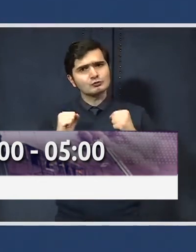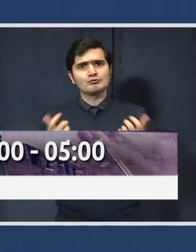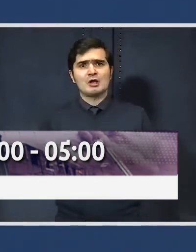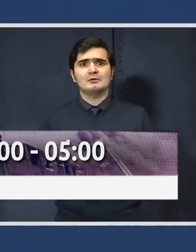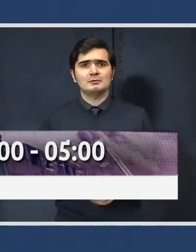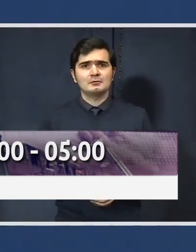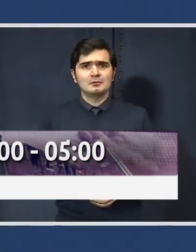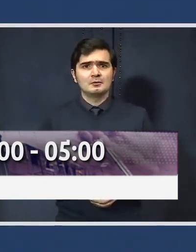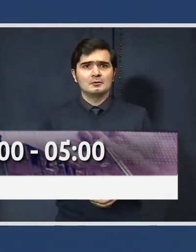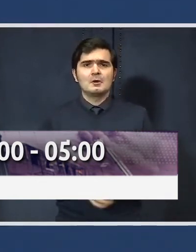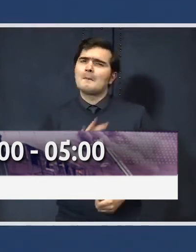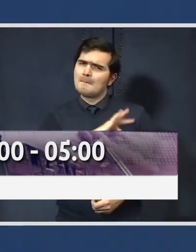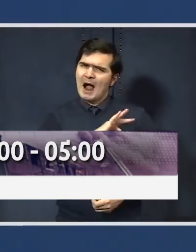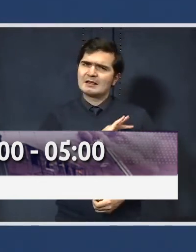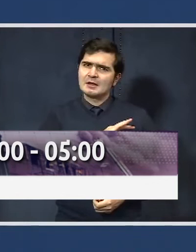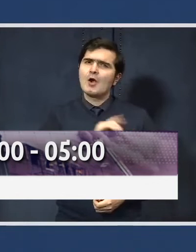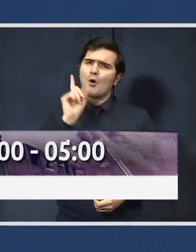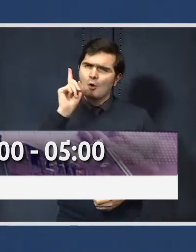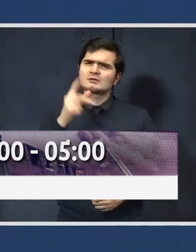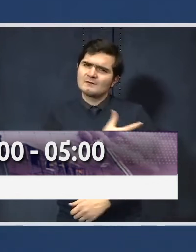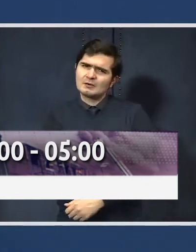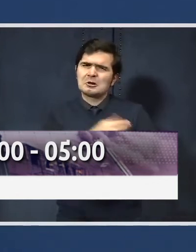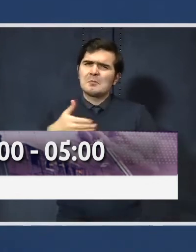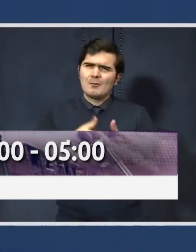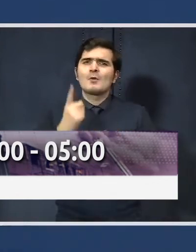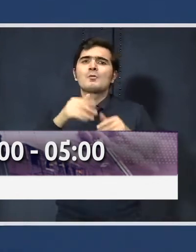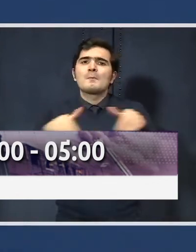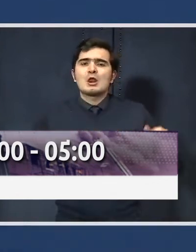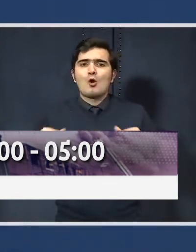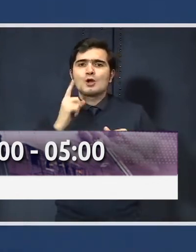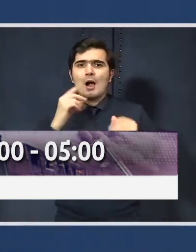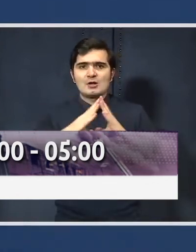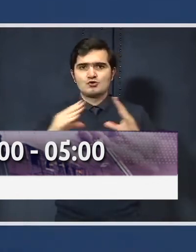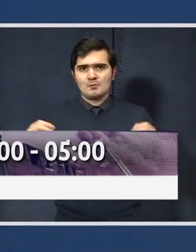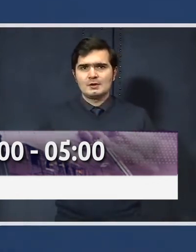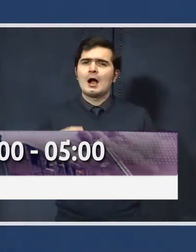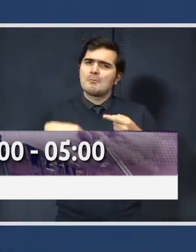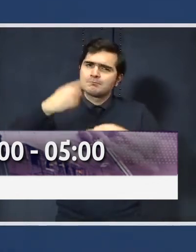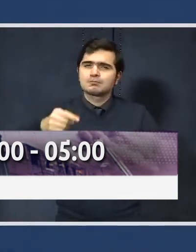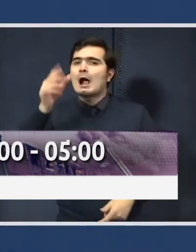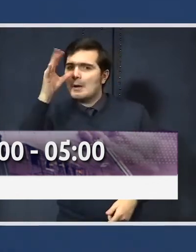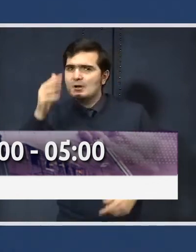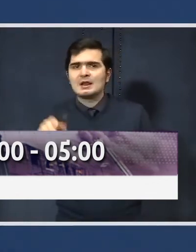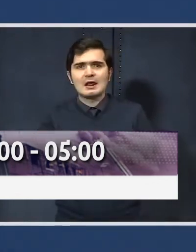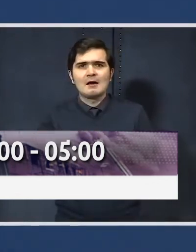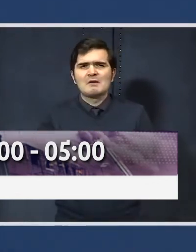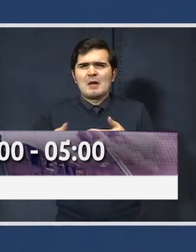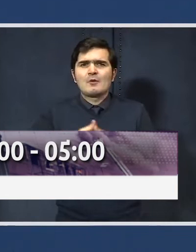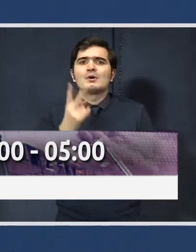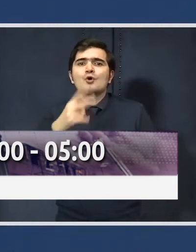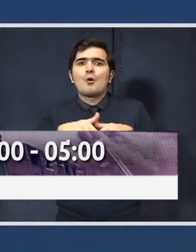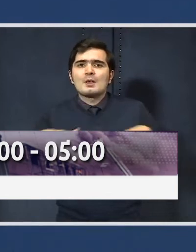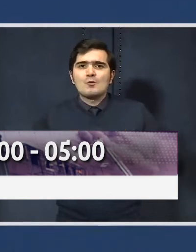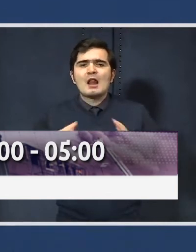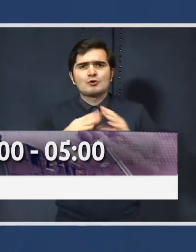in martie va cina etapa 1 milion de romani in aprilie deja mergem au dominat de la